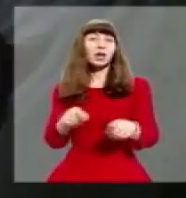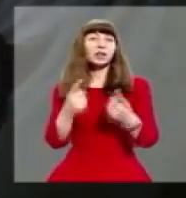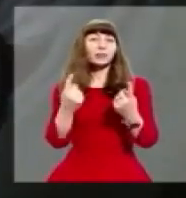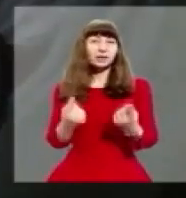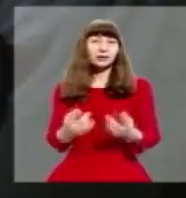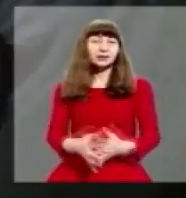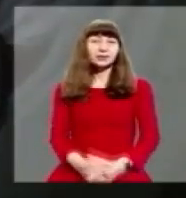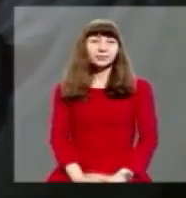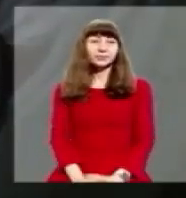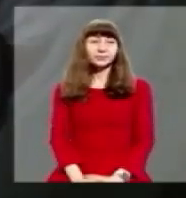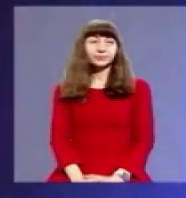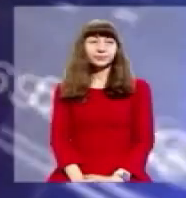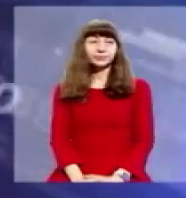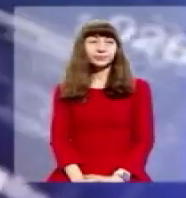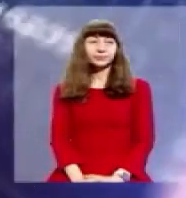образу жизни?